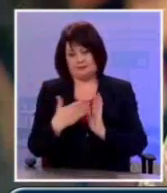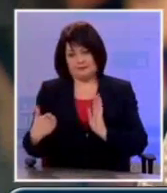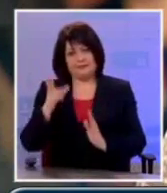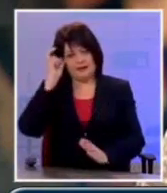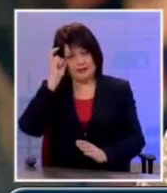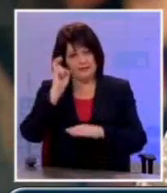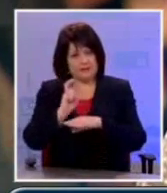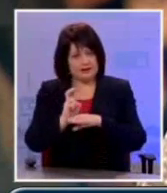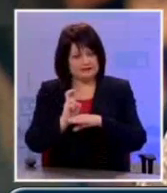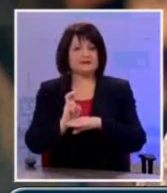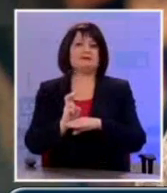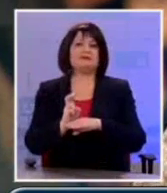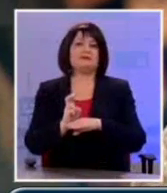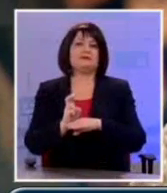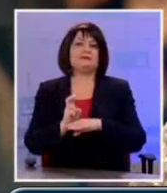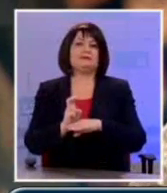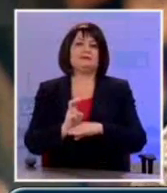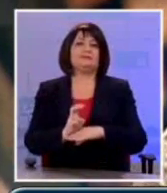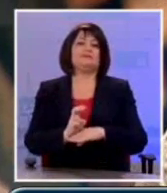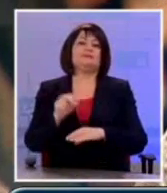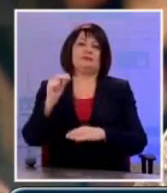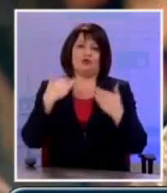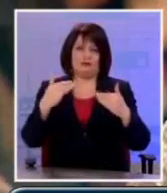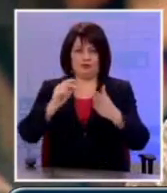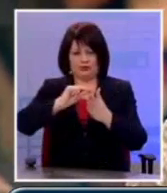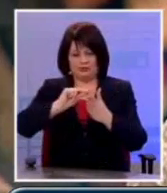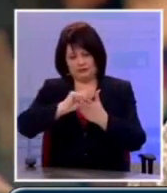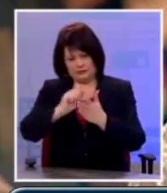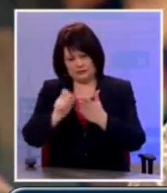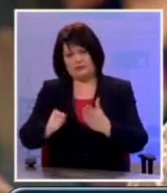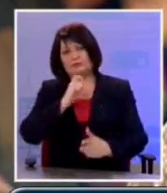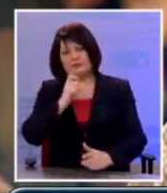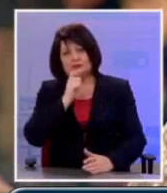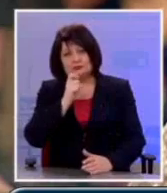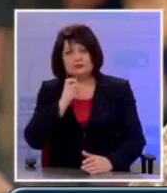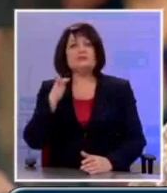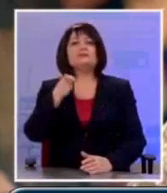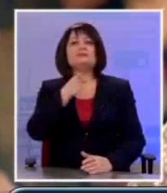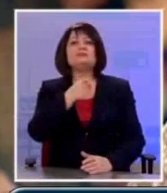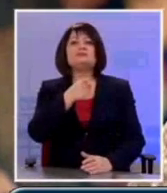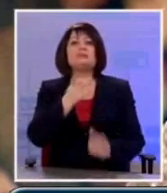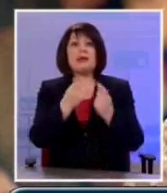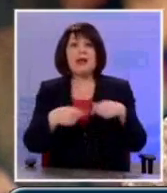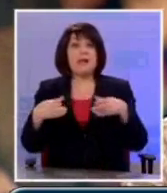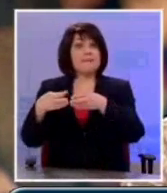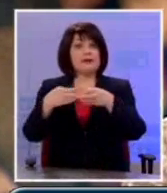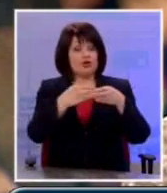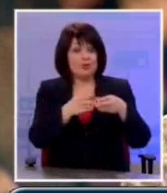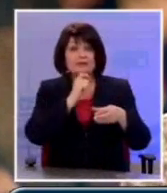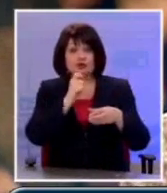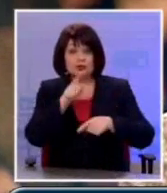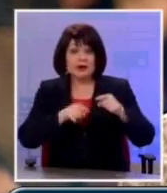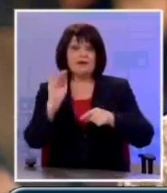υπενθυμίζω ότι οι κοινοβουλευτικοί συντάκτες αποκλείστηκαν από την αυτοπρόσωπη παρουσία τους στις επιτροπές και